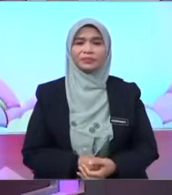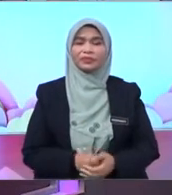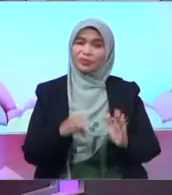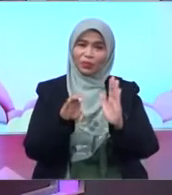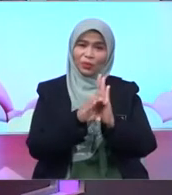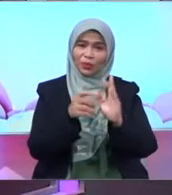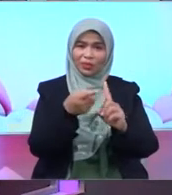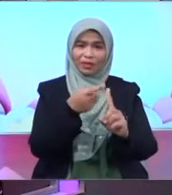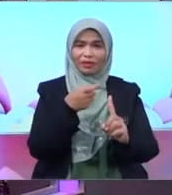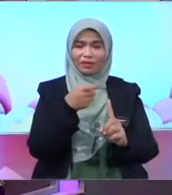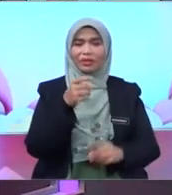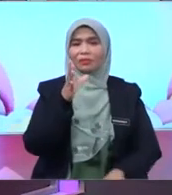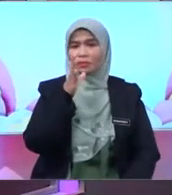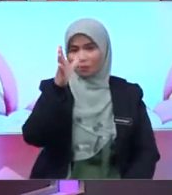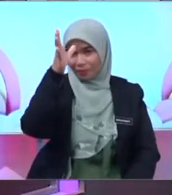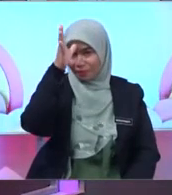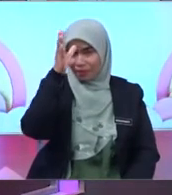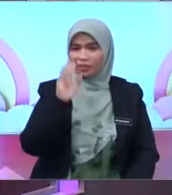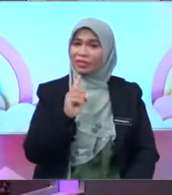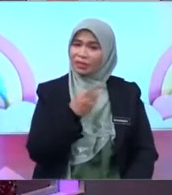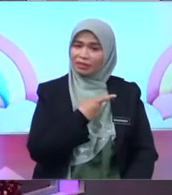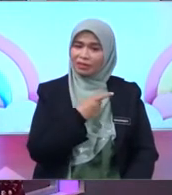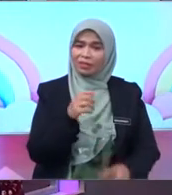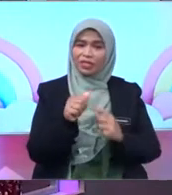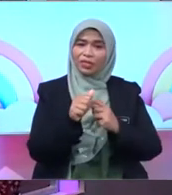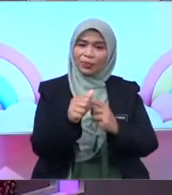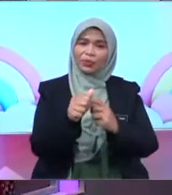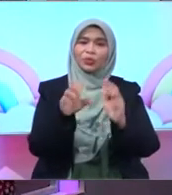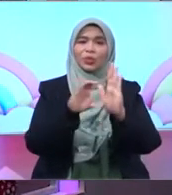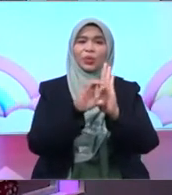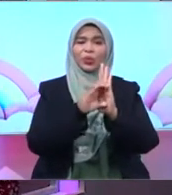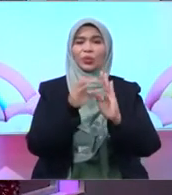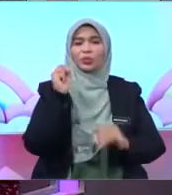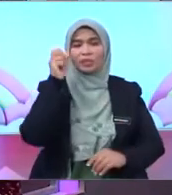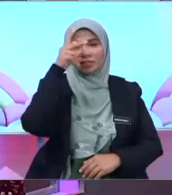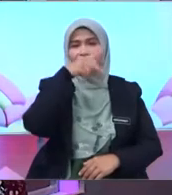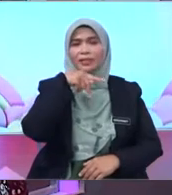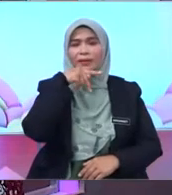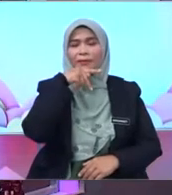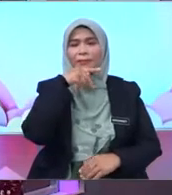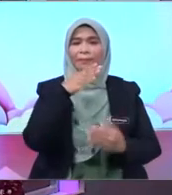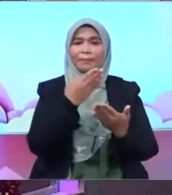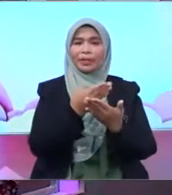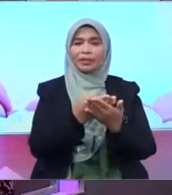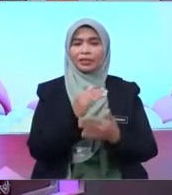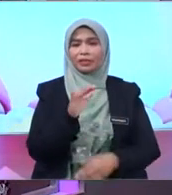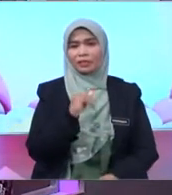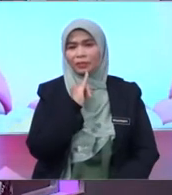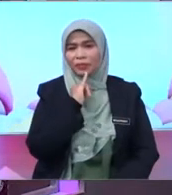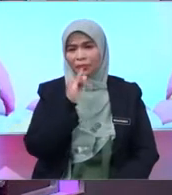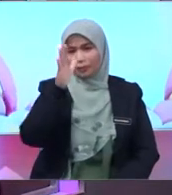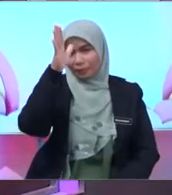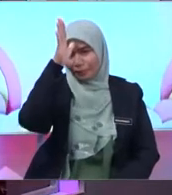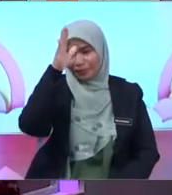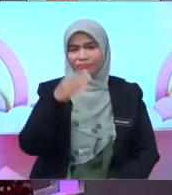kepada Ibu Bapak Ibu Bapak kita mencontohi Vika ataupun perbuat Time by Ibu paper atau yeah